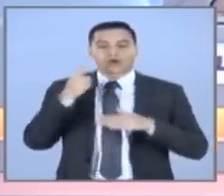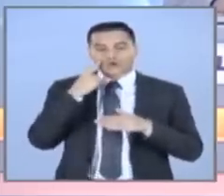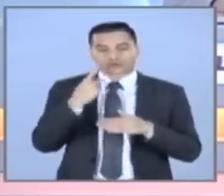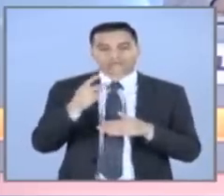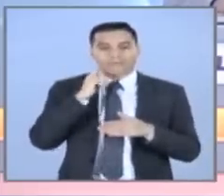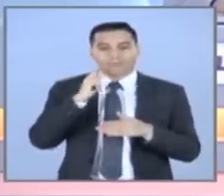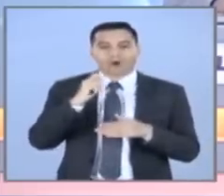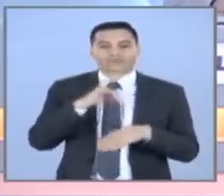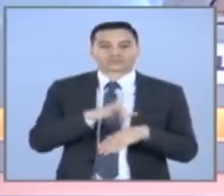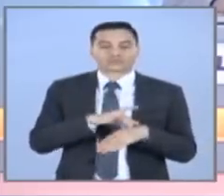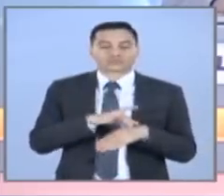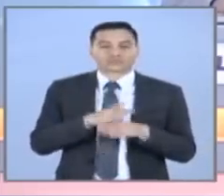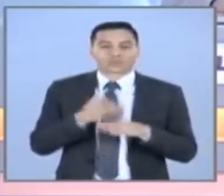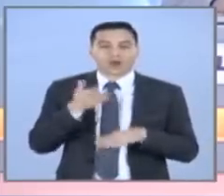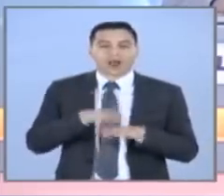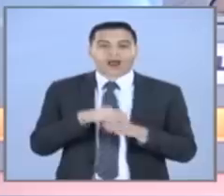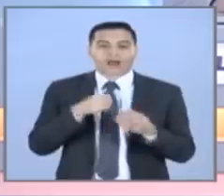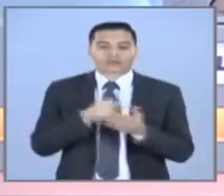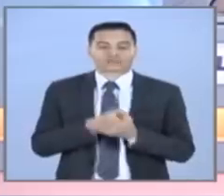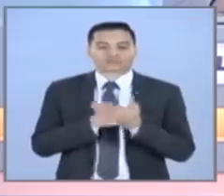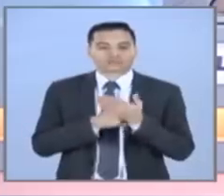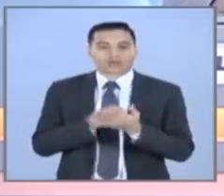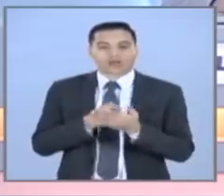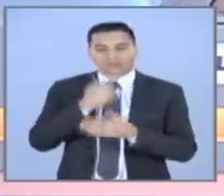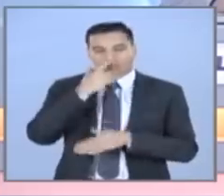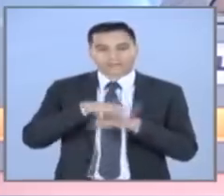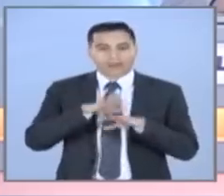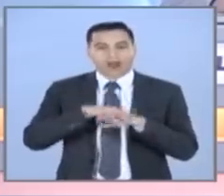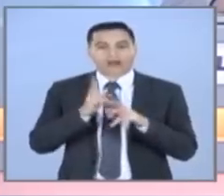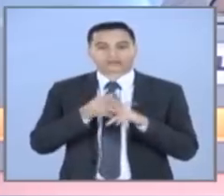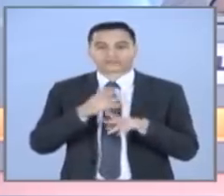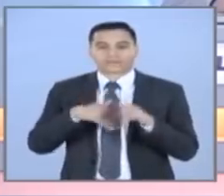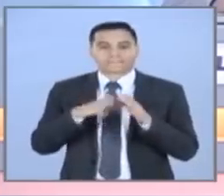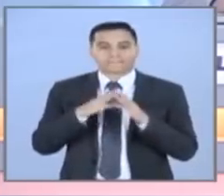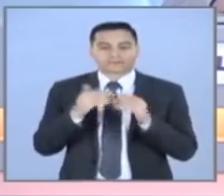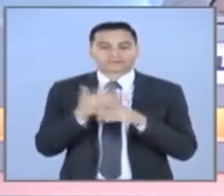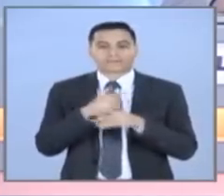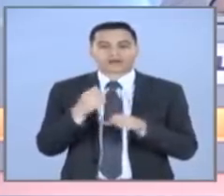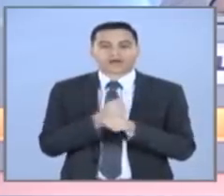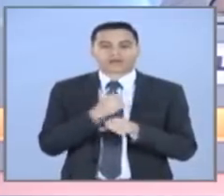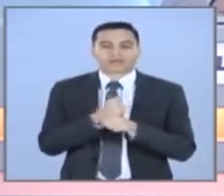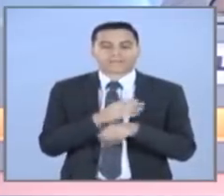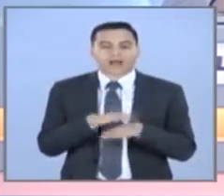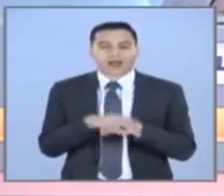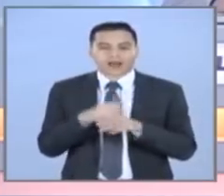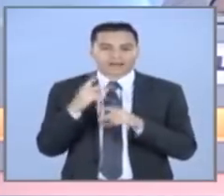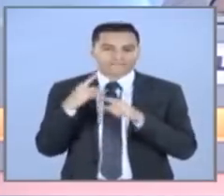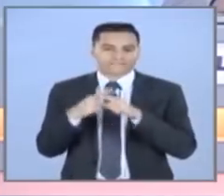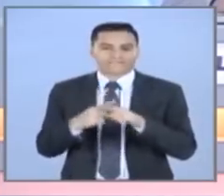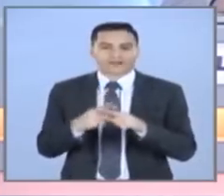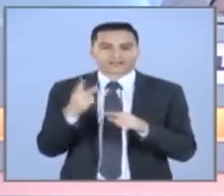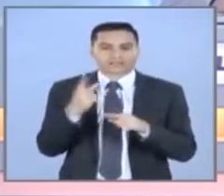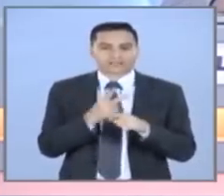في المحافظه عشان يتكرم على مستوى الجمهوريه وده كان نتاج عمل دؤوب خلال سنتين الكوفيد